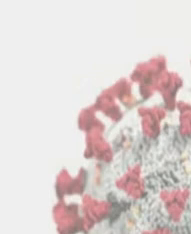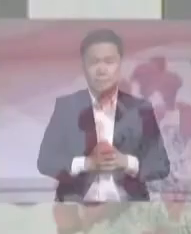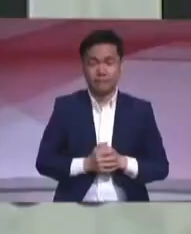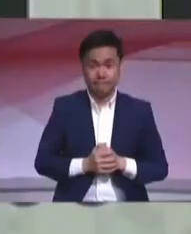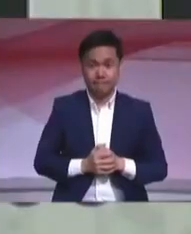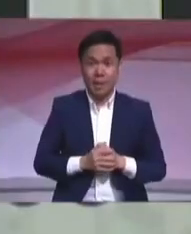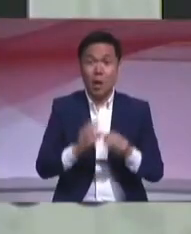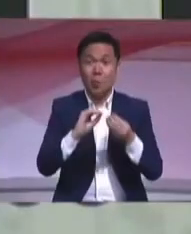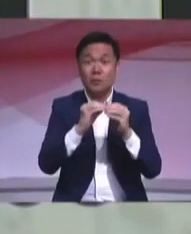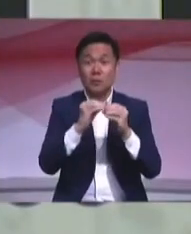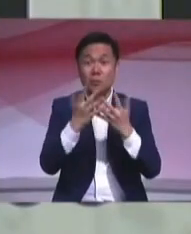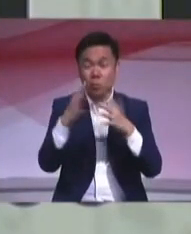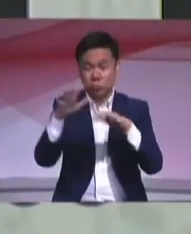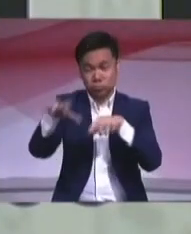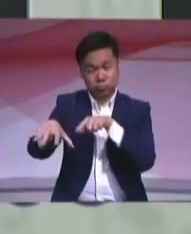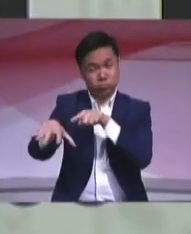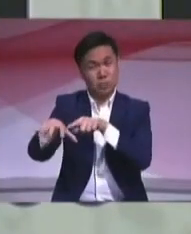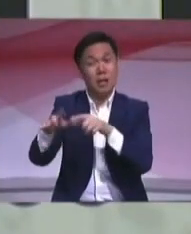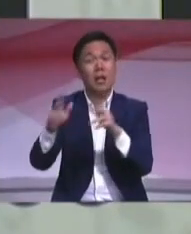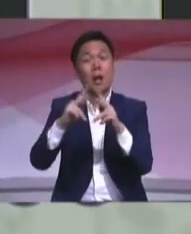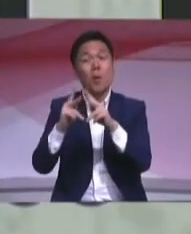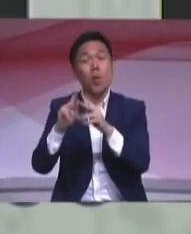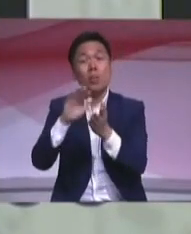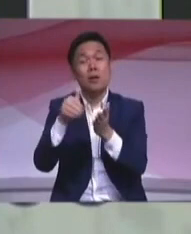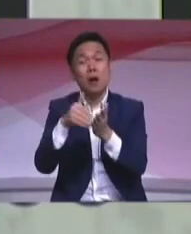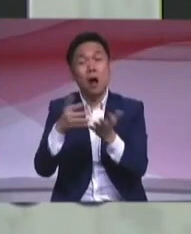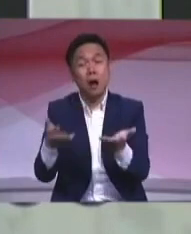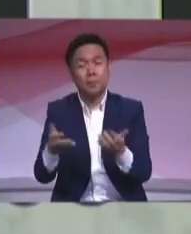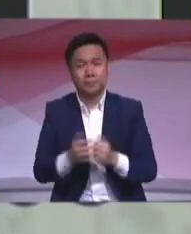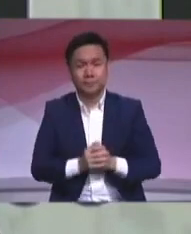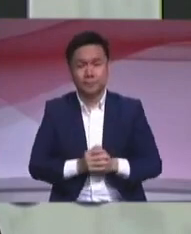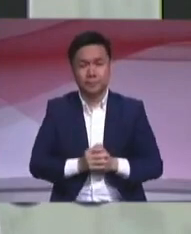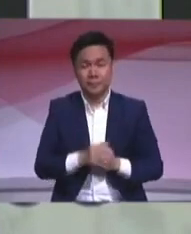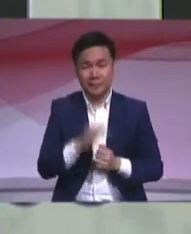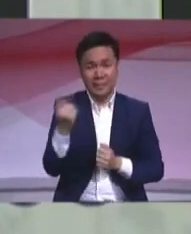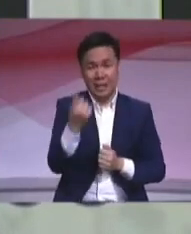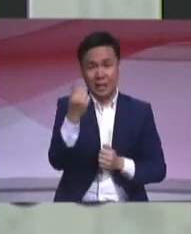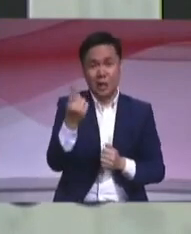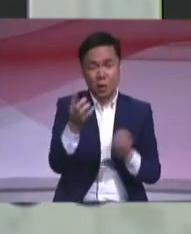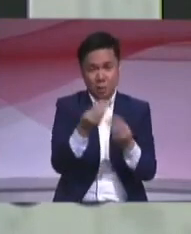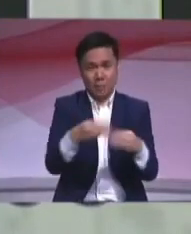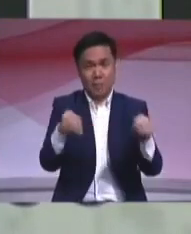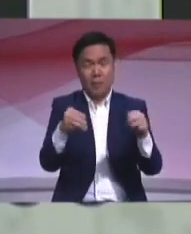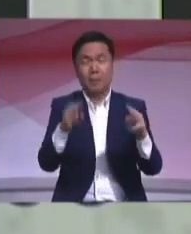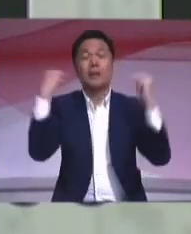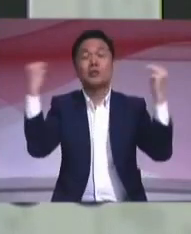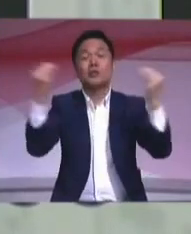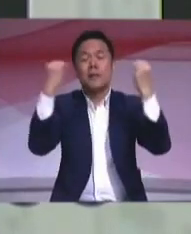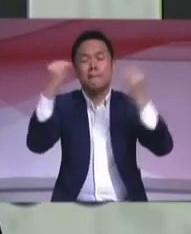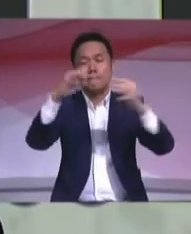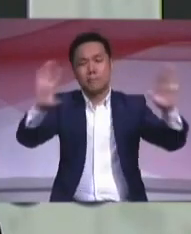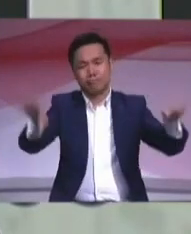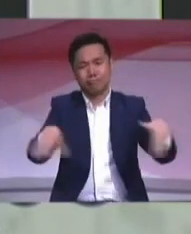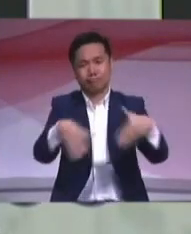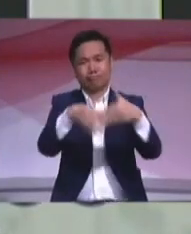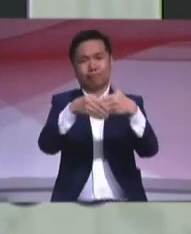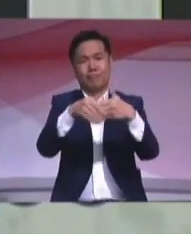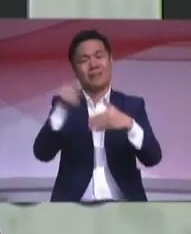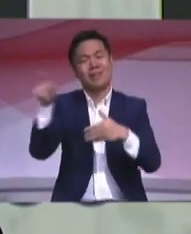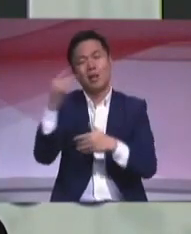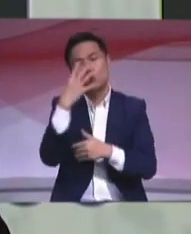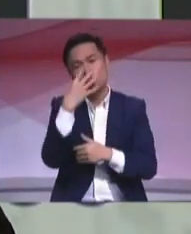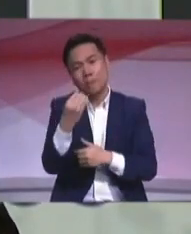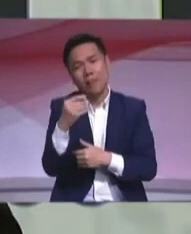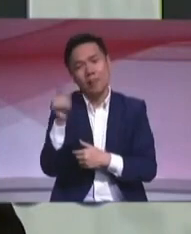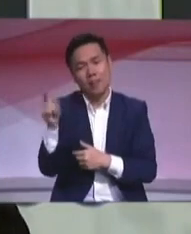Kluster yang ke-10 ialah kluster Kampung Tengah. Kluster ini melibatkan sebuah majlis perkahwinan yang diadakan di daerah Seremban di